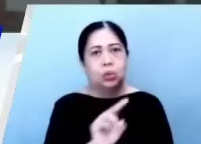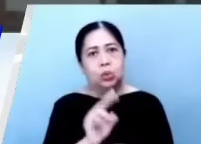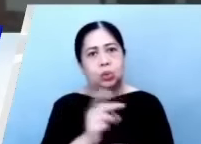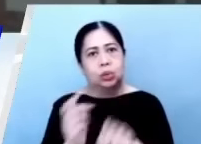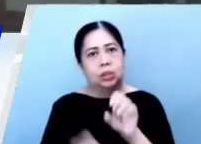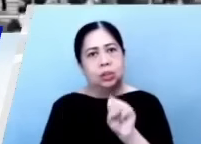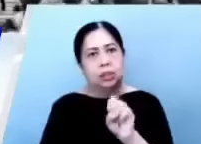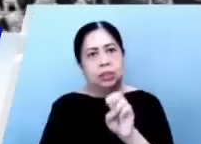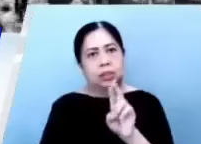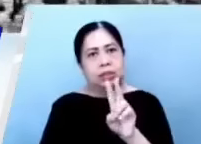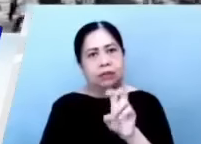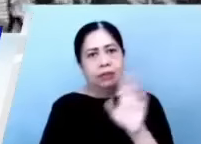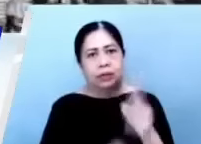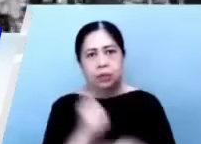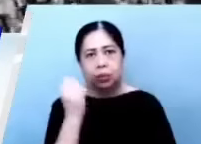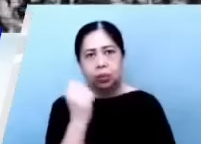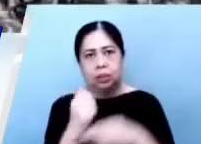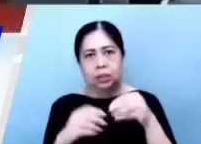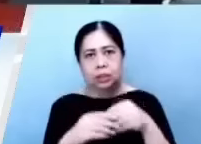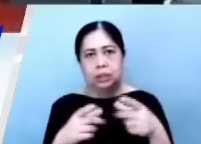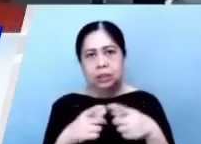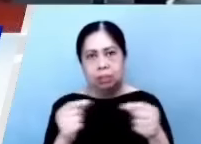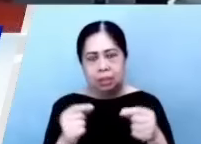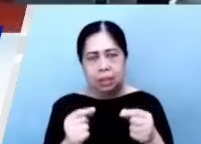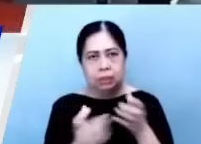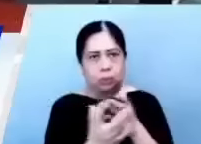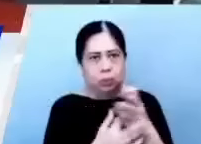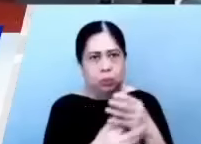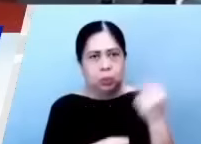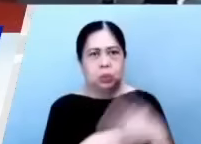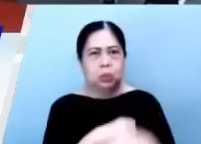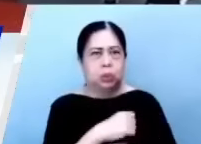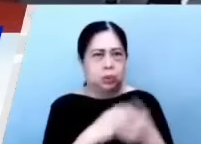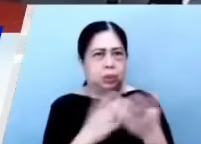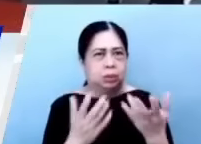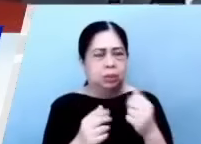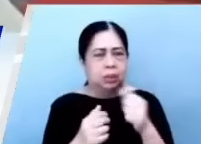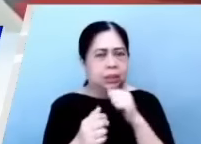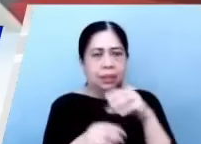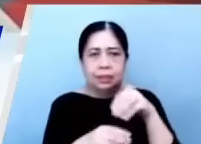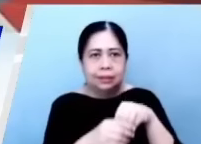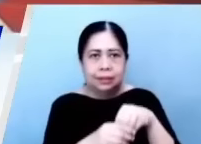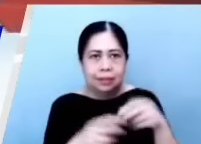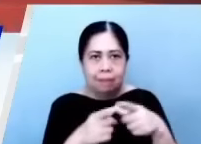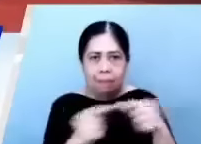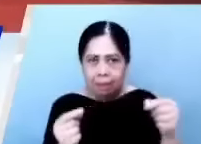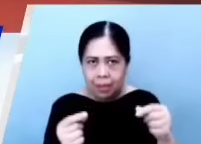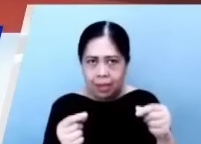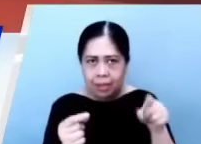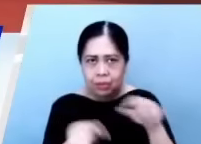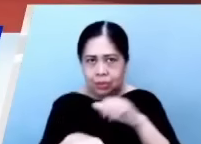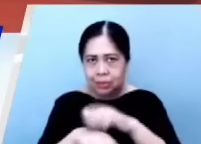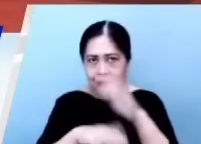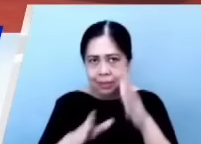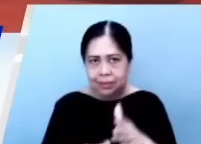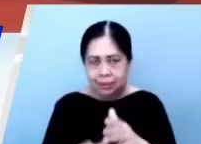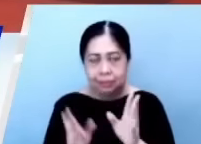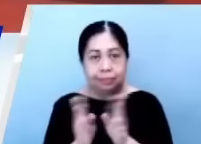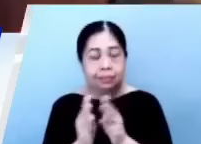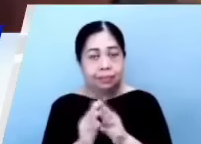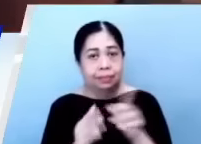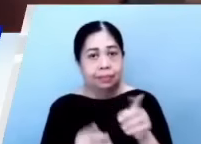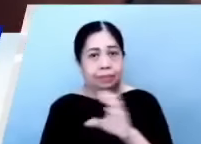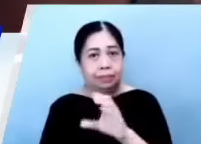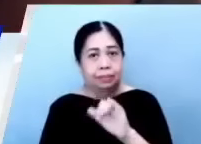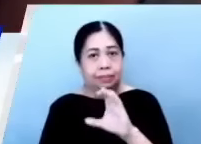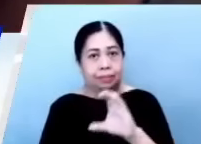isang hotel sa Japan na compromised at posibleng wala sa Japan ang email sender. Nakipagpulong na ang CICC